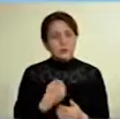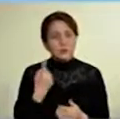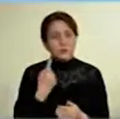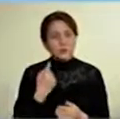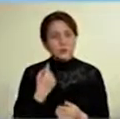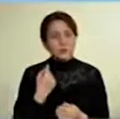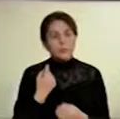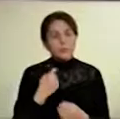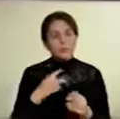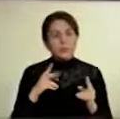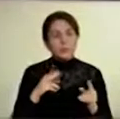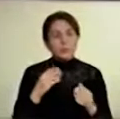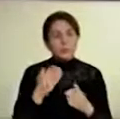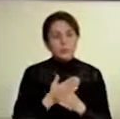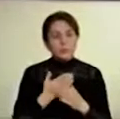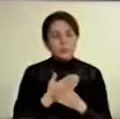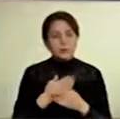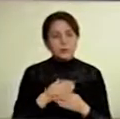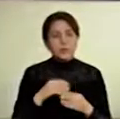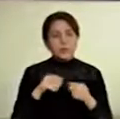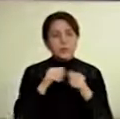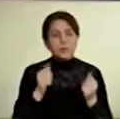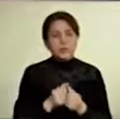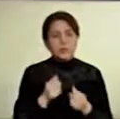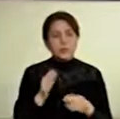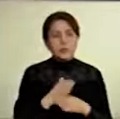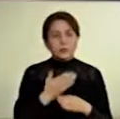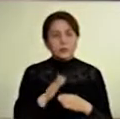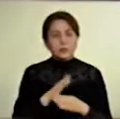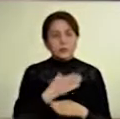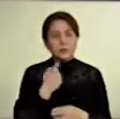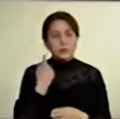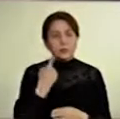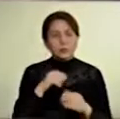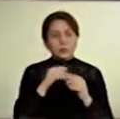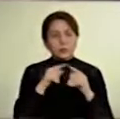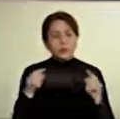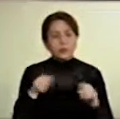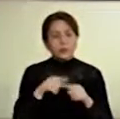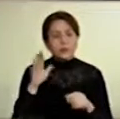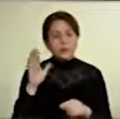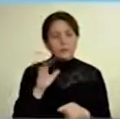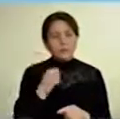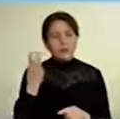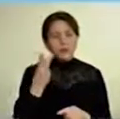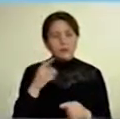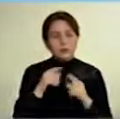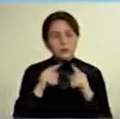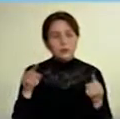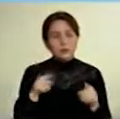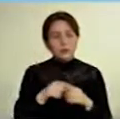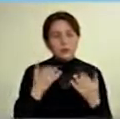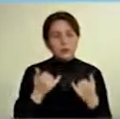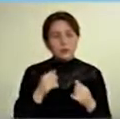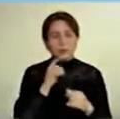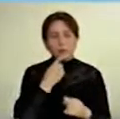kesma orqali esa shakllarga bo'lindi. Ya'ni bitta uchburchak va ikkinchi uchburchak. Keling endi murakkab shaklning